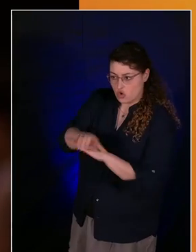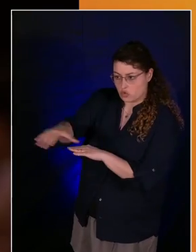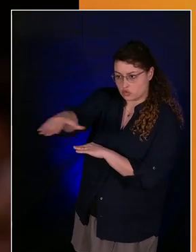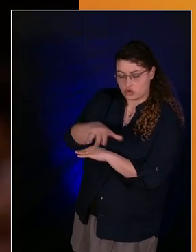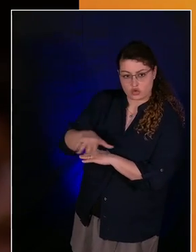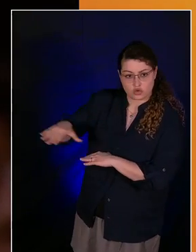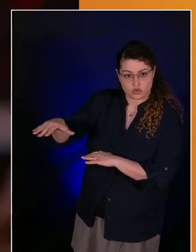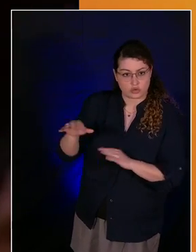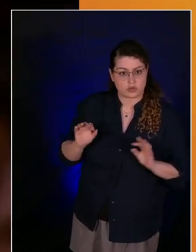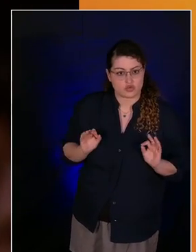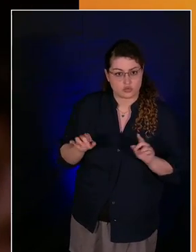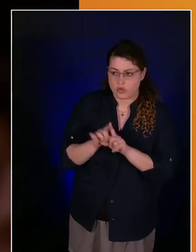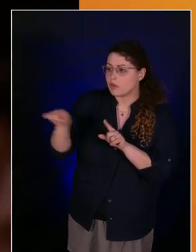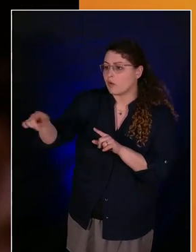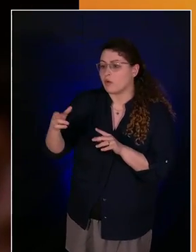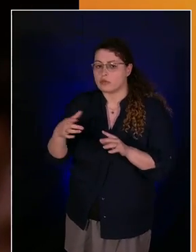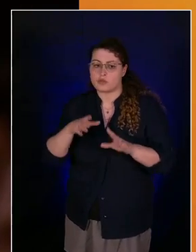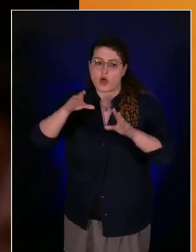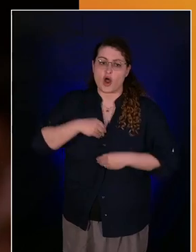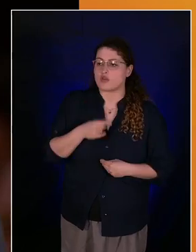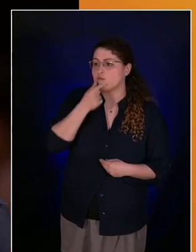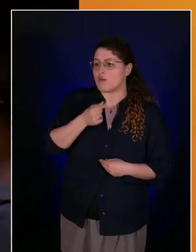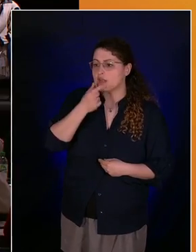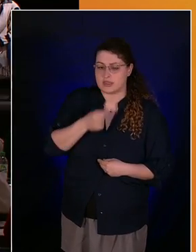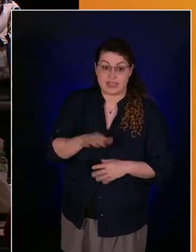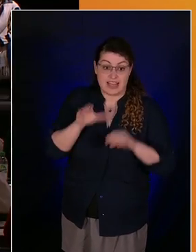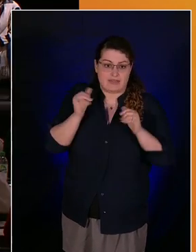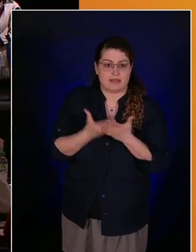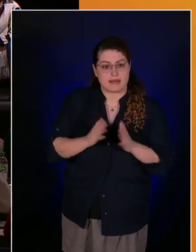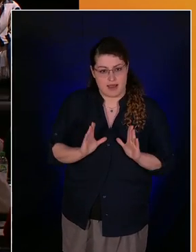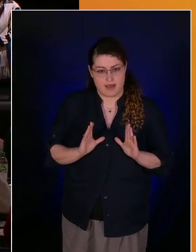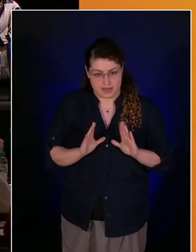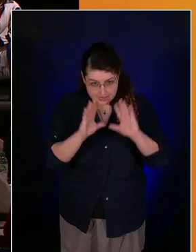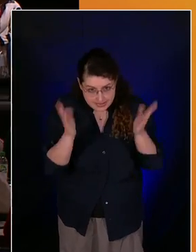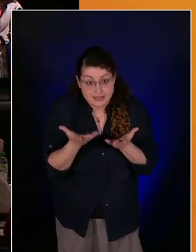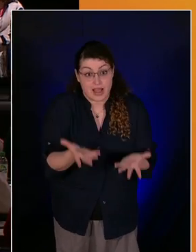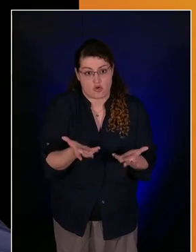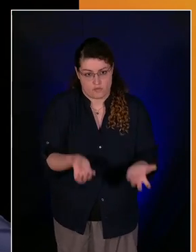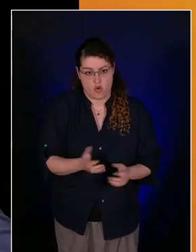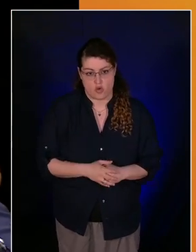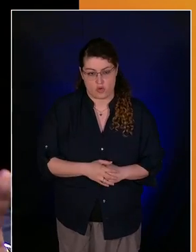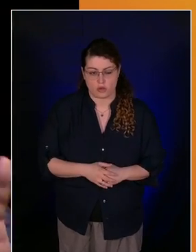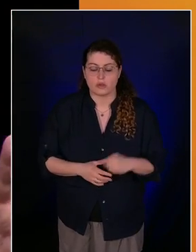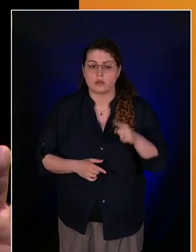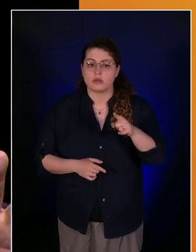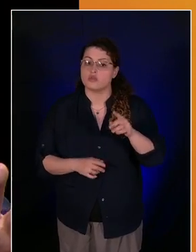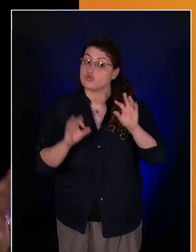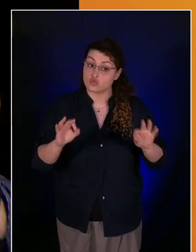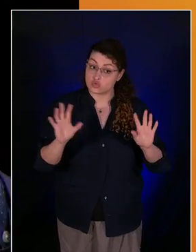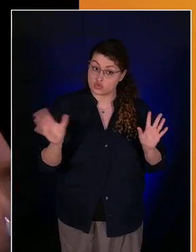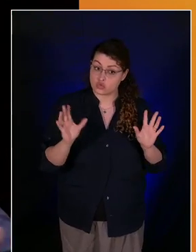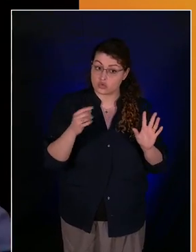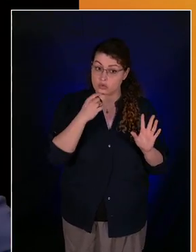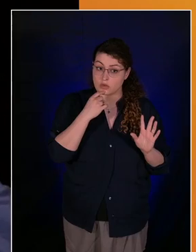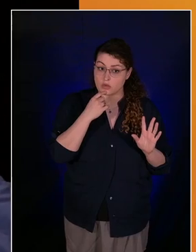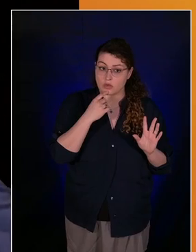d'extrême droite et leur banalisation ouis tout à fait on a aucune opposition là-dessus donc on ira surtout pas au vote du